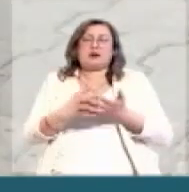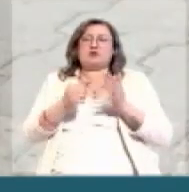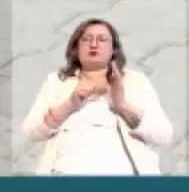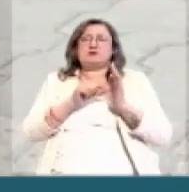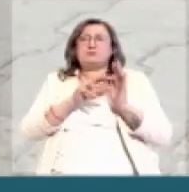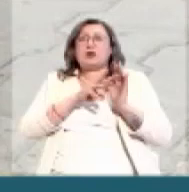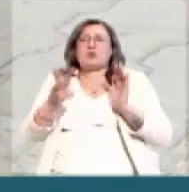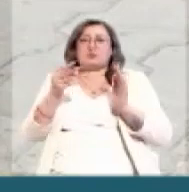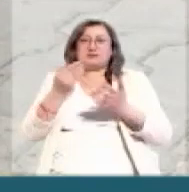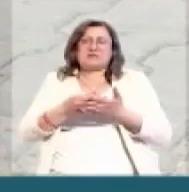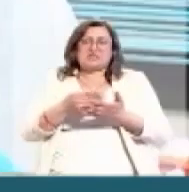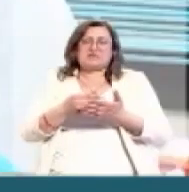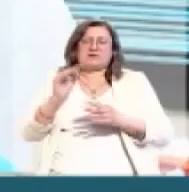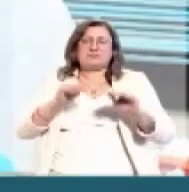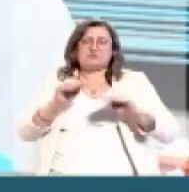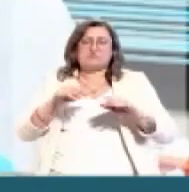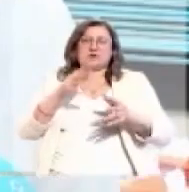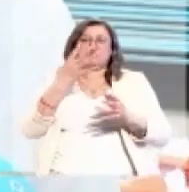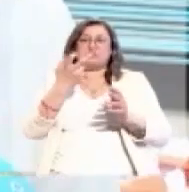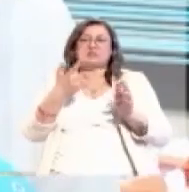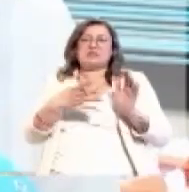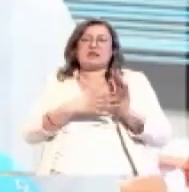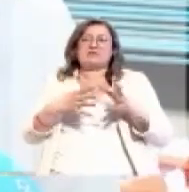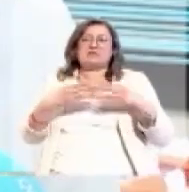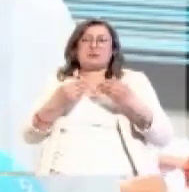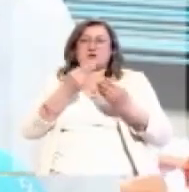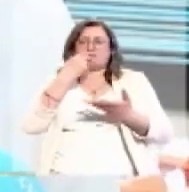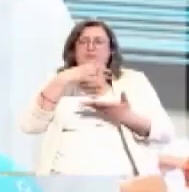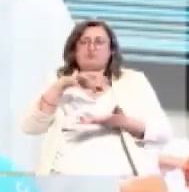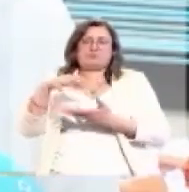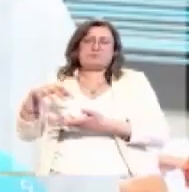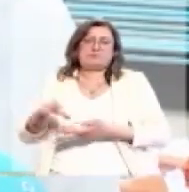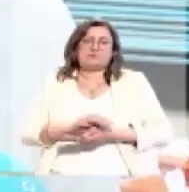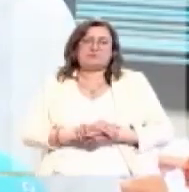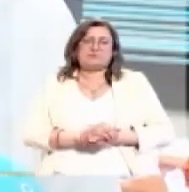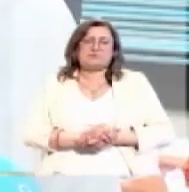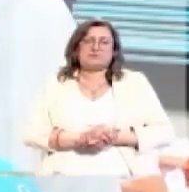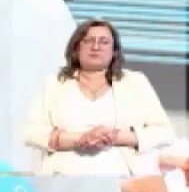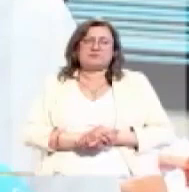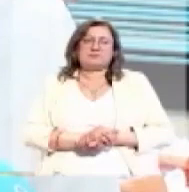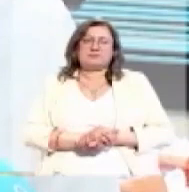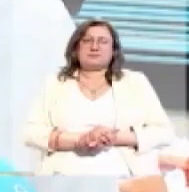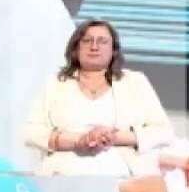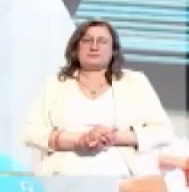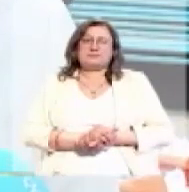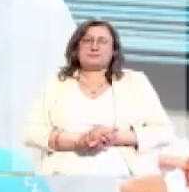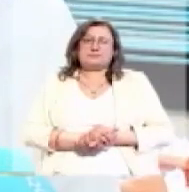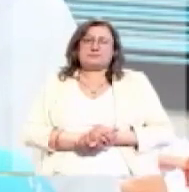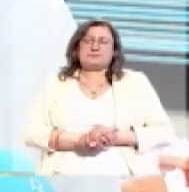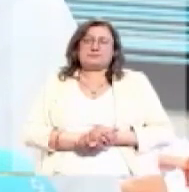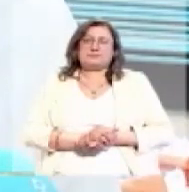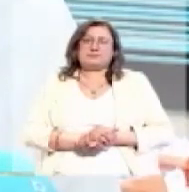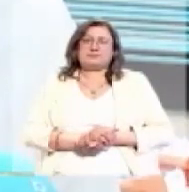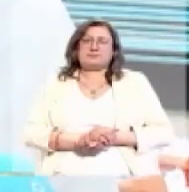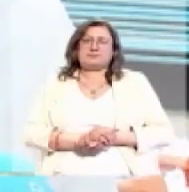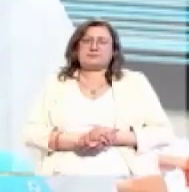439 отбасыға көмек көрсетілген. Қасиетті 12 айдың султаны Рамазан Шарифте Қостанай қалалық Жайлаубай ата